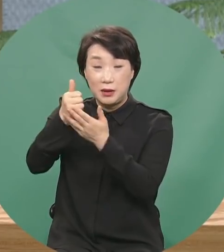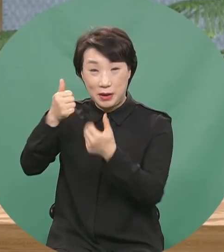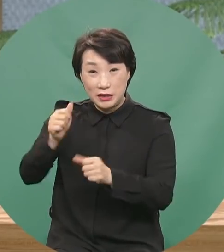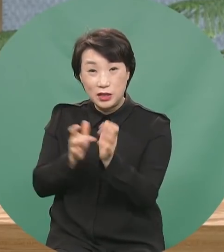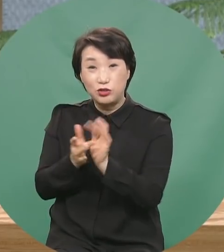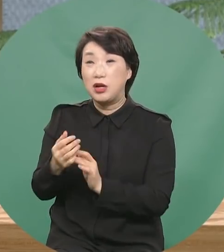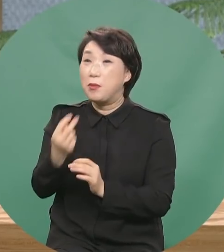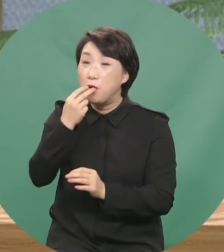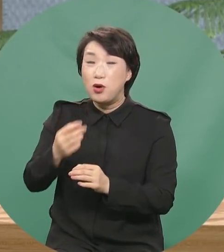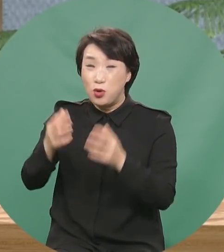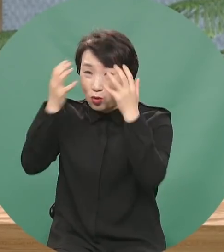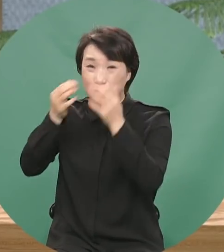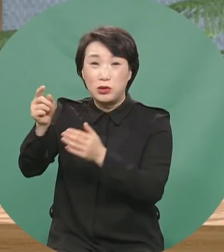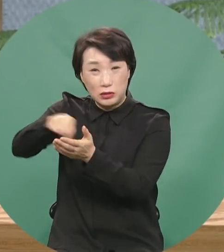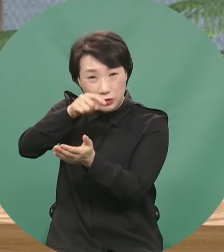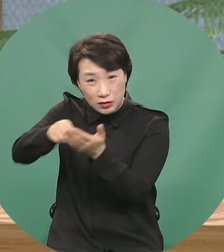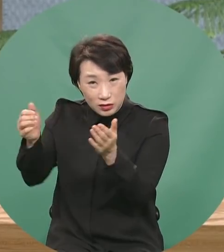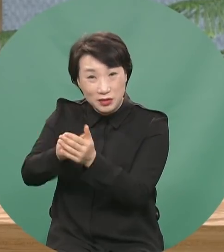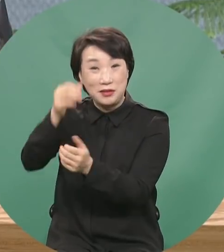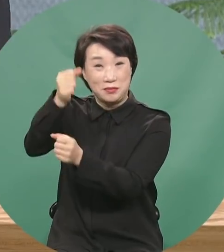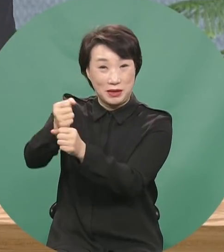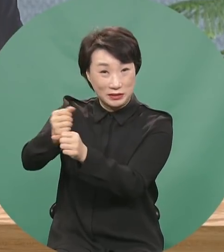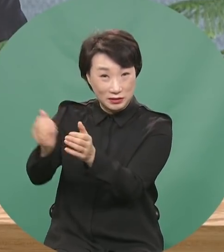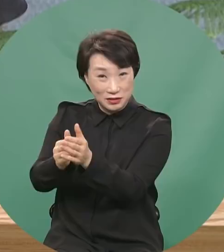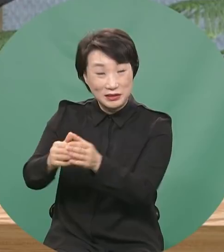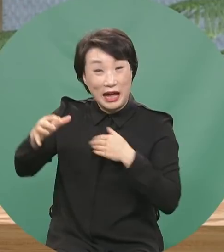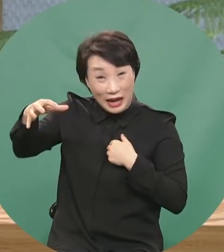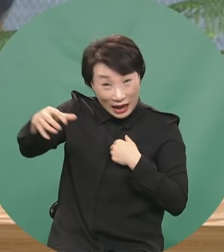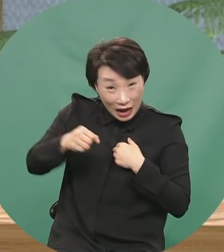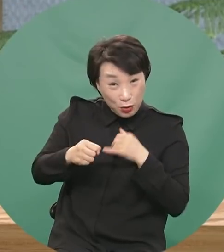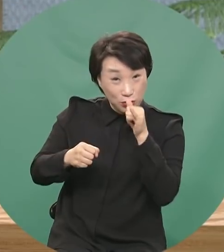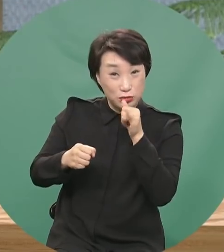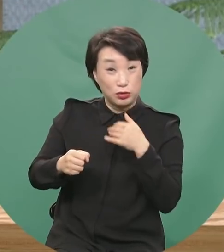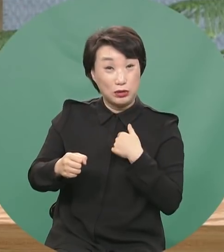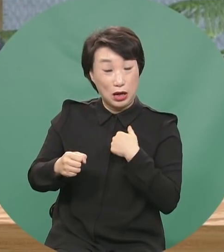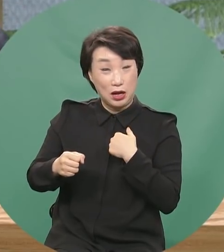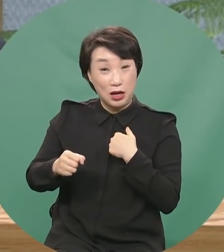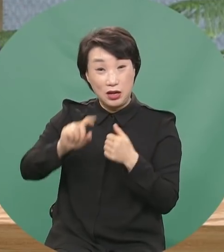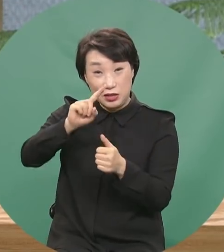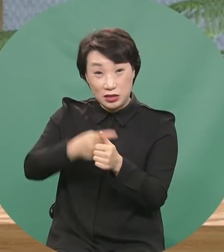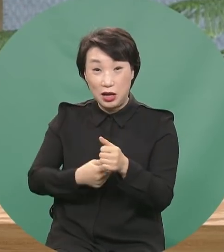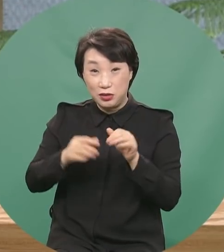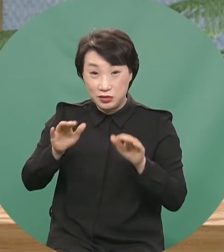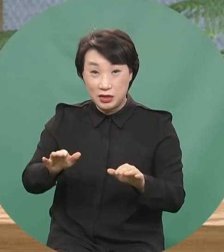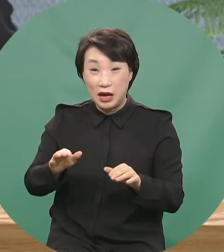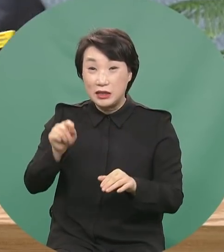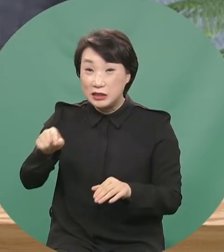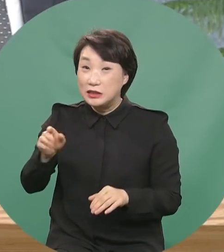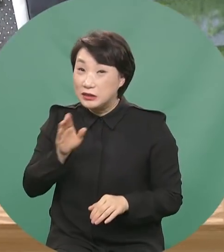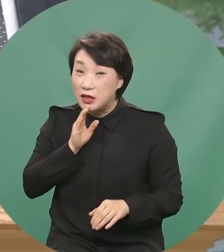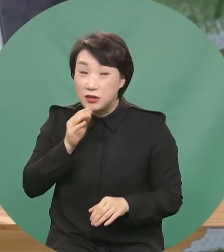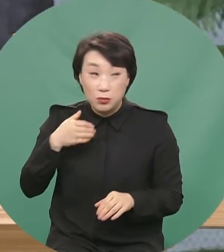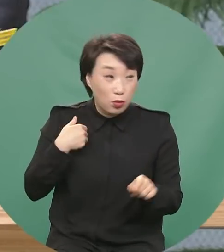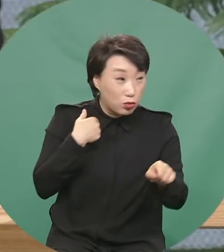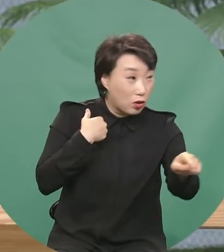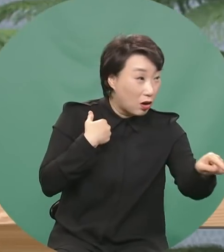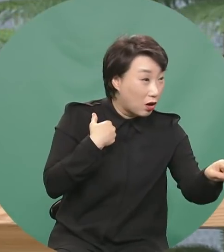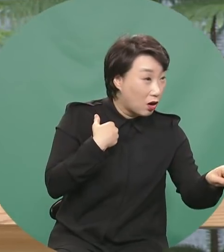고통을 지불해서 만든 것이니 이것을 내가 가졌다면 당연히 이 사실을